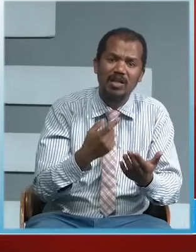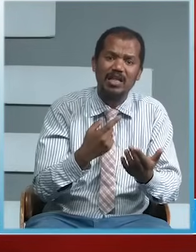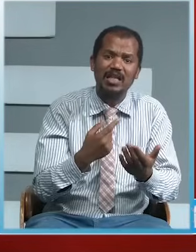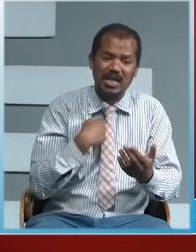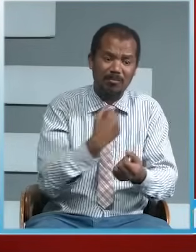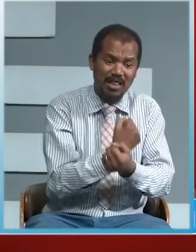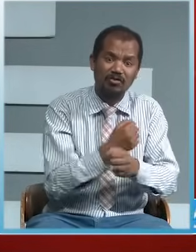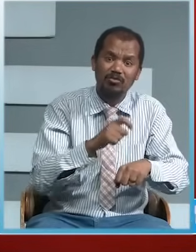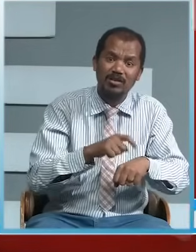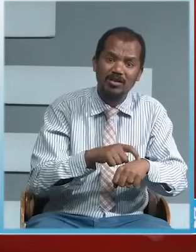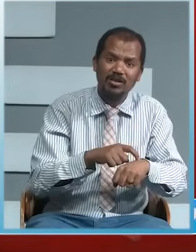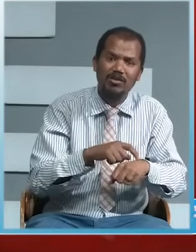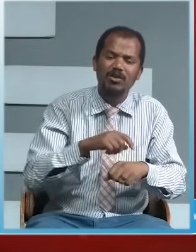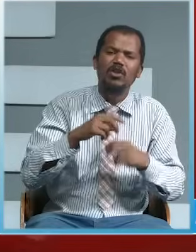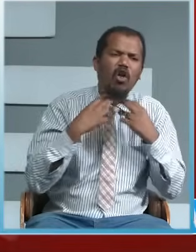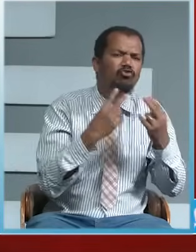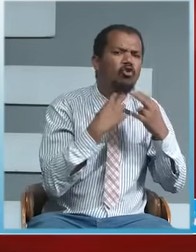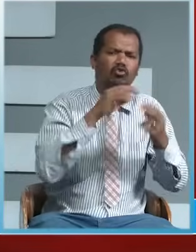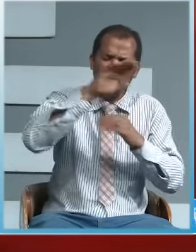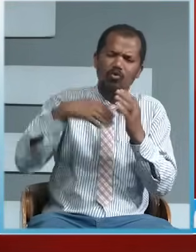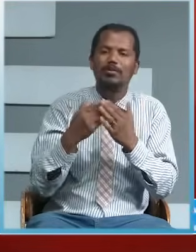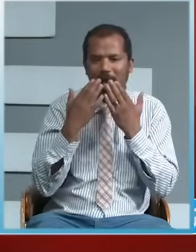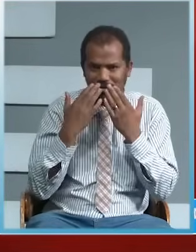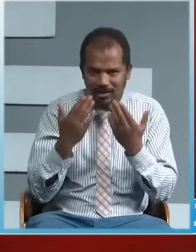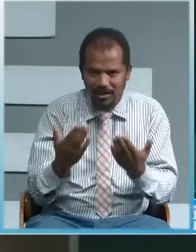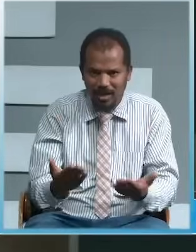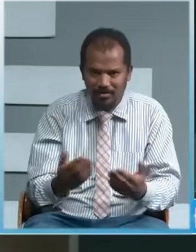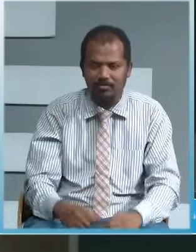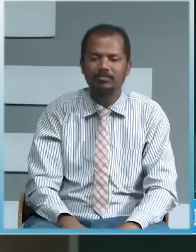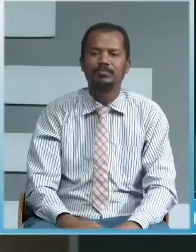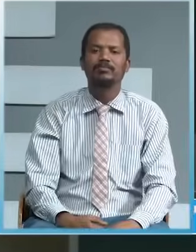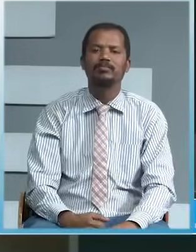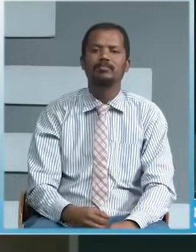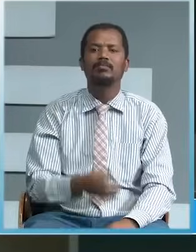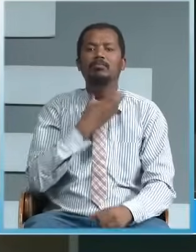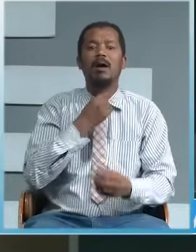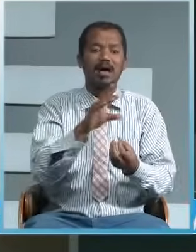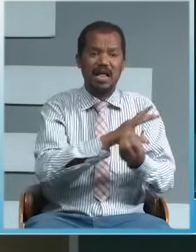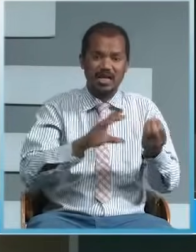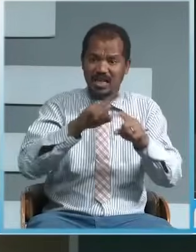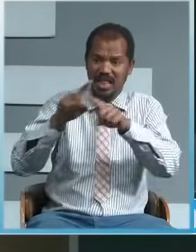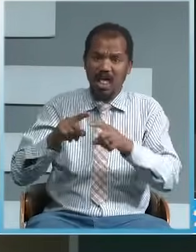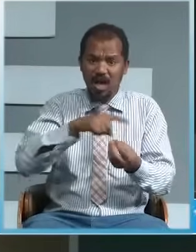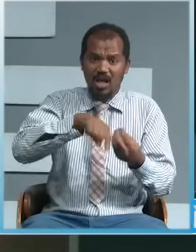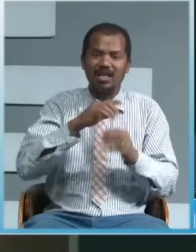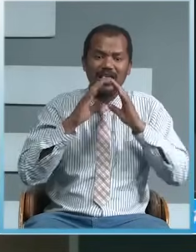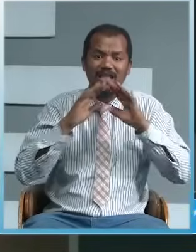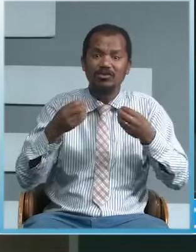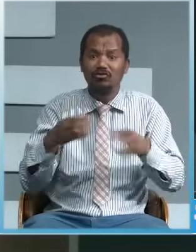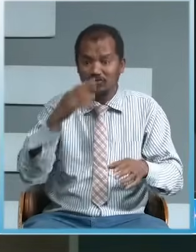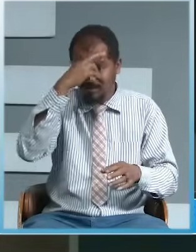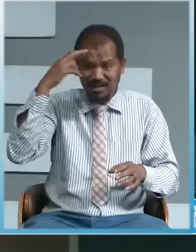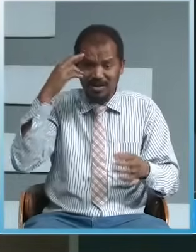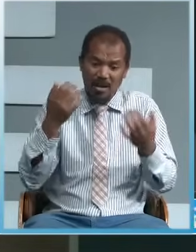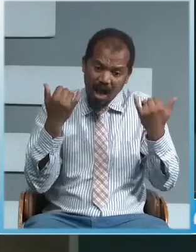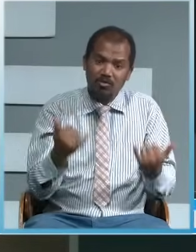ደግሞ እኔ በታሰርኩበት ወቅት ድምጽ ለሆነኝ ሁሉ ላመሰግን ወዳለሁ። በአማራ ክልል የተለያዩ አካባቢዎች ባለው የሰላም